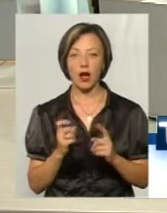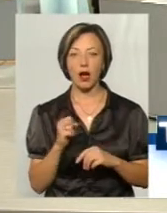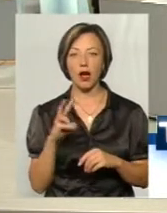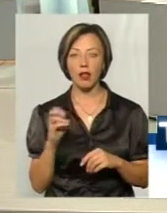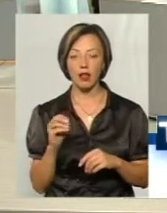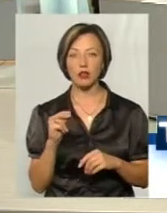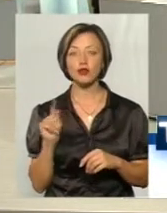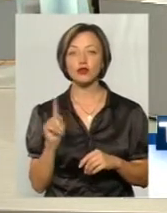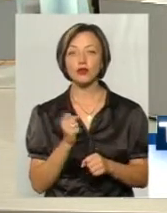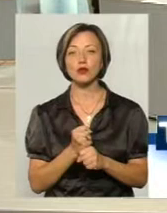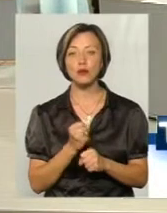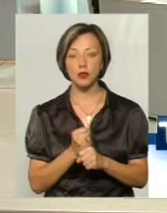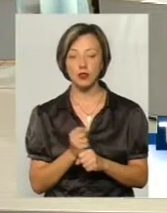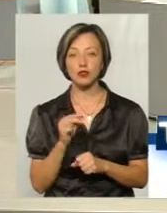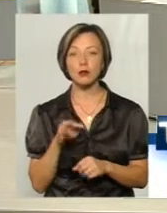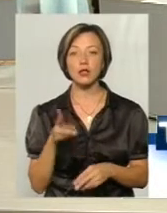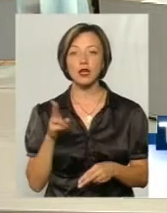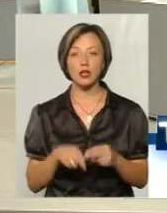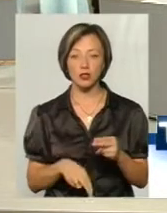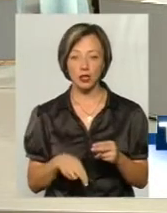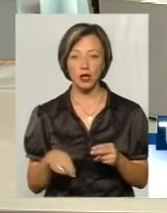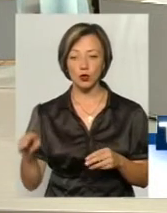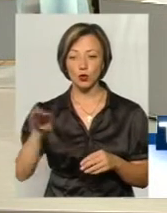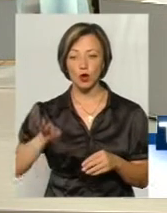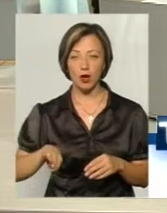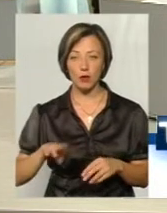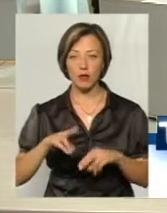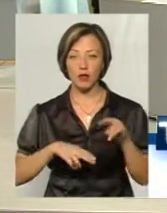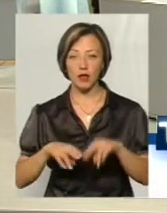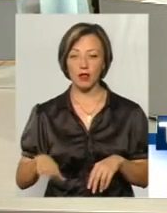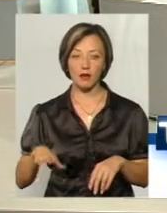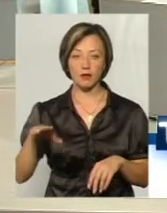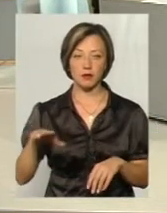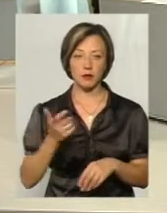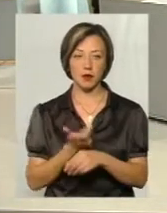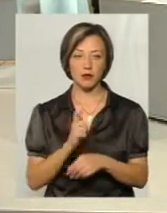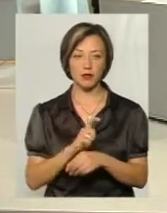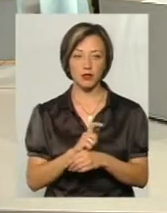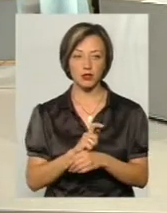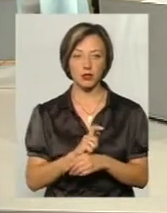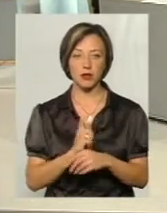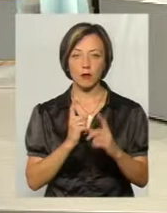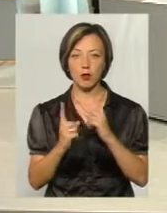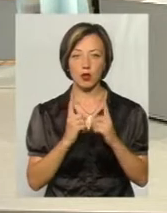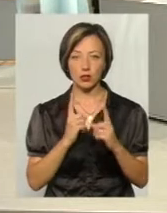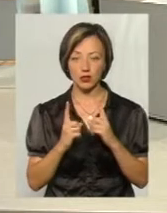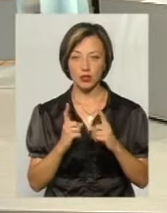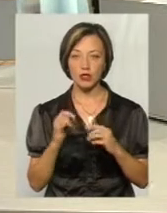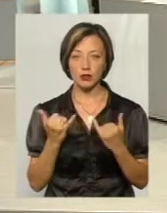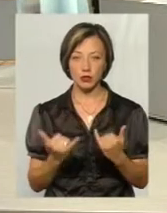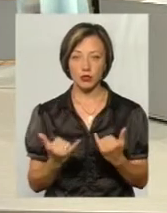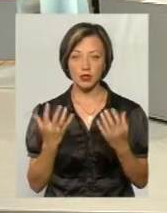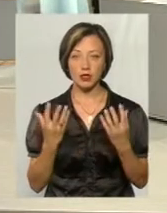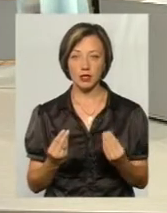Але що зробили? Чим закінчилось? Тротуар побудований на висоту, яка перевищує висоту проїжджої частини, і на